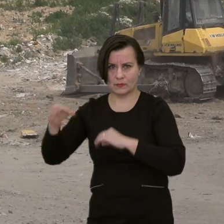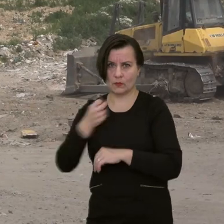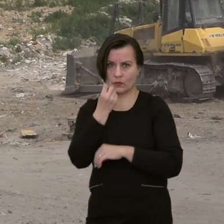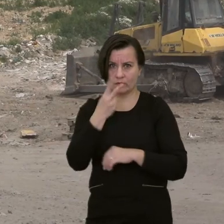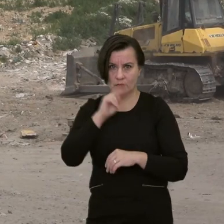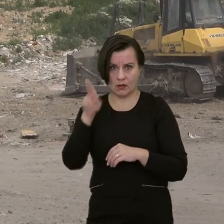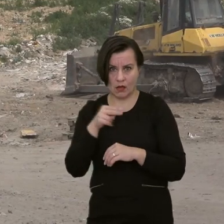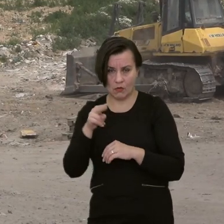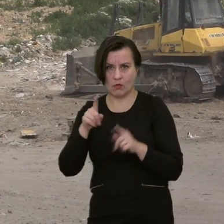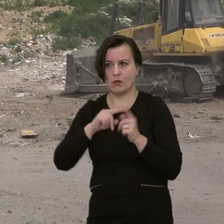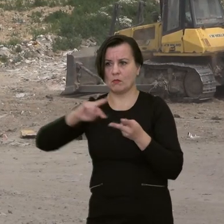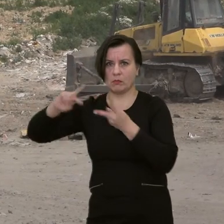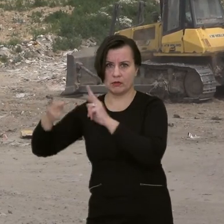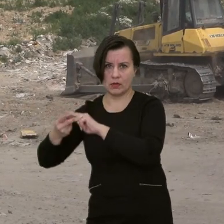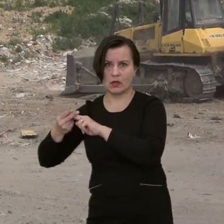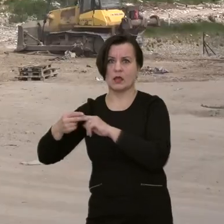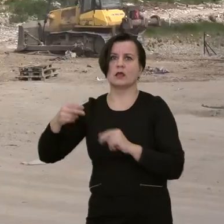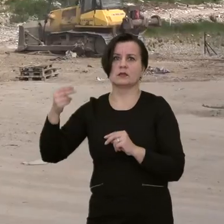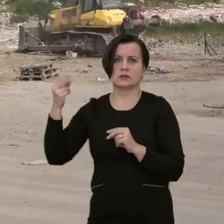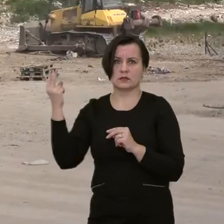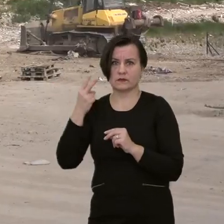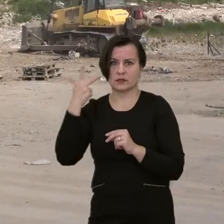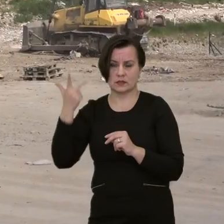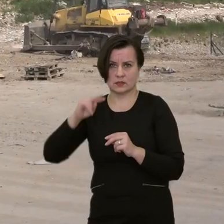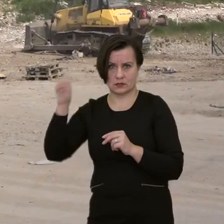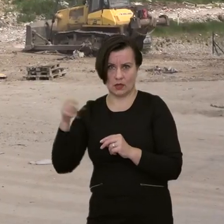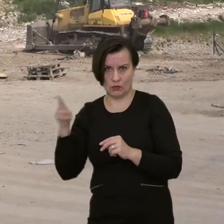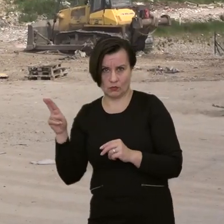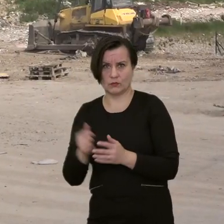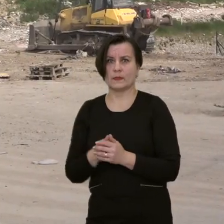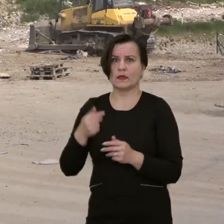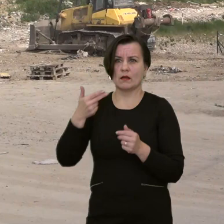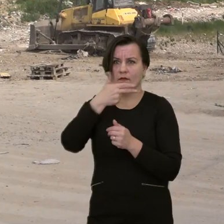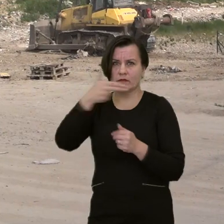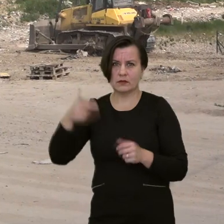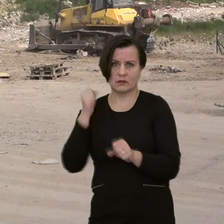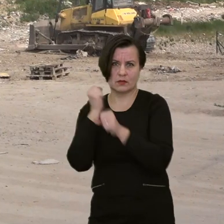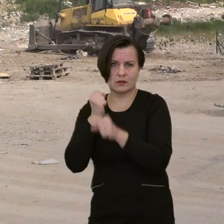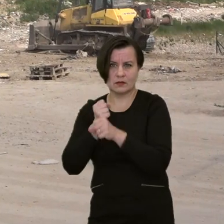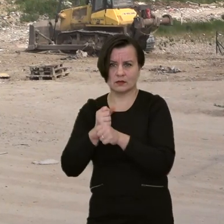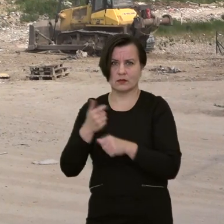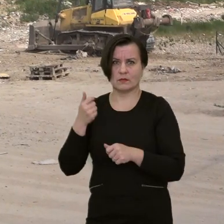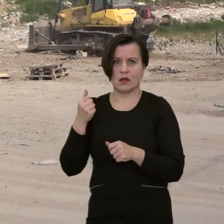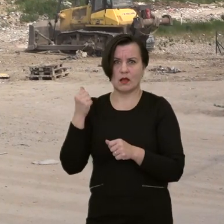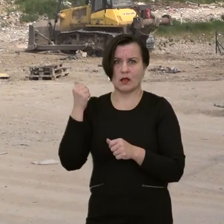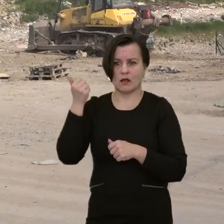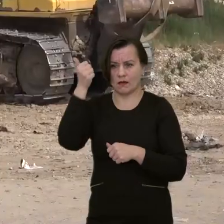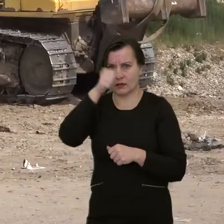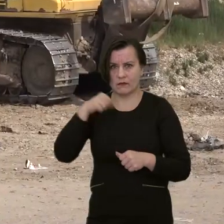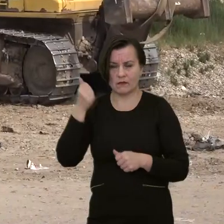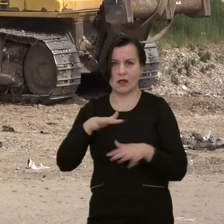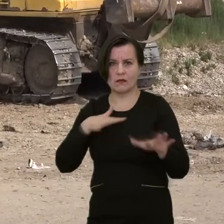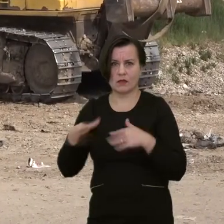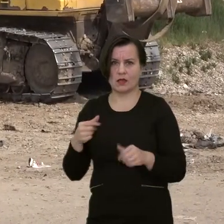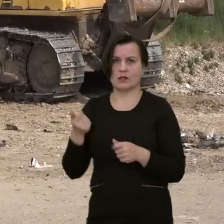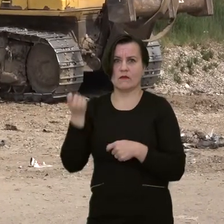12 iki 23 eurų kiekvienam asmeniui. Įstaigos ir įmonės, dirbančios pagal verslo liudijimus bei individualią veiklą, už